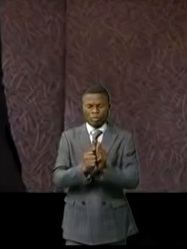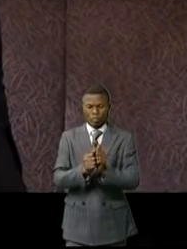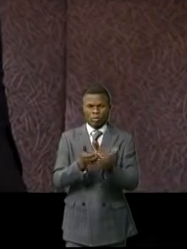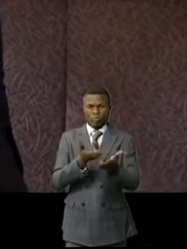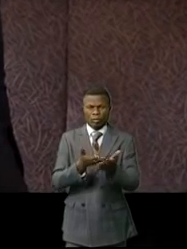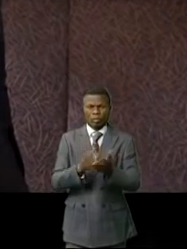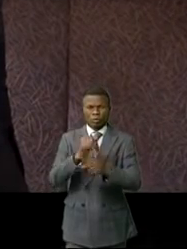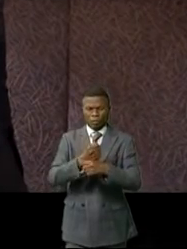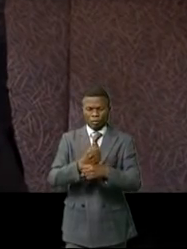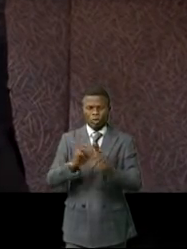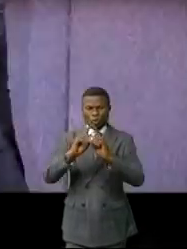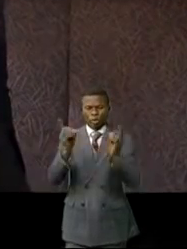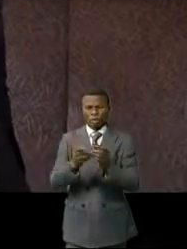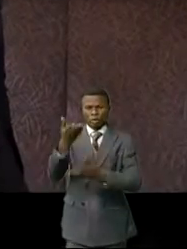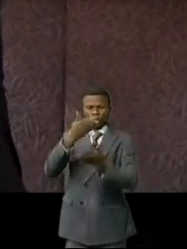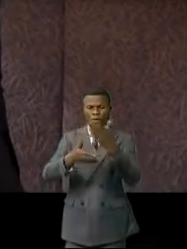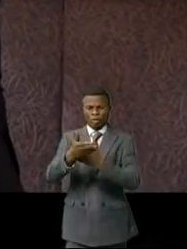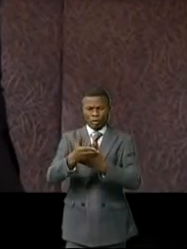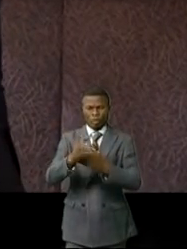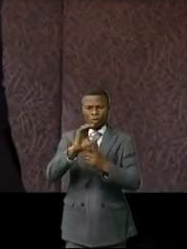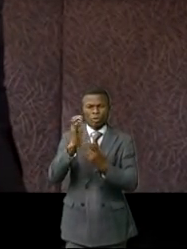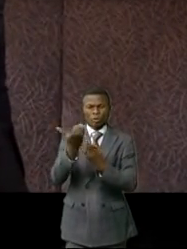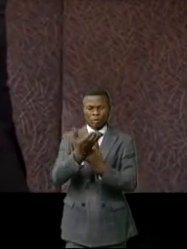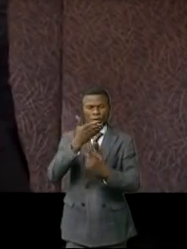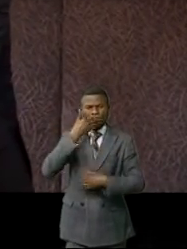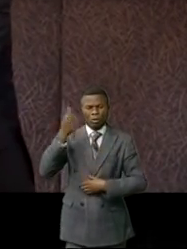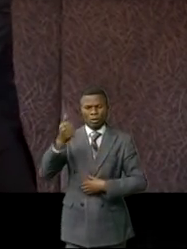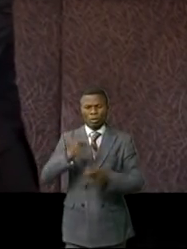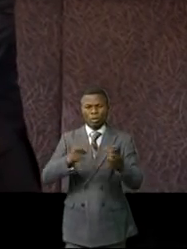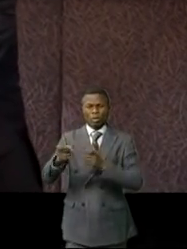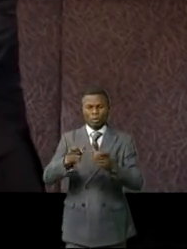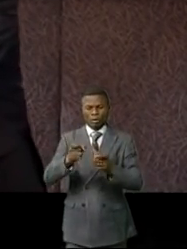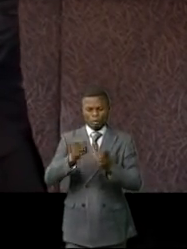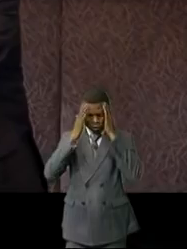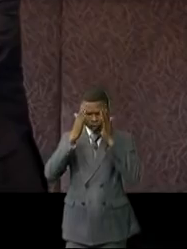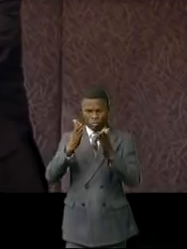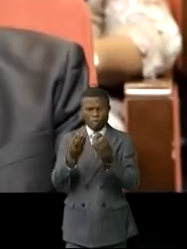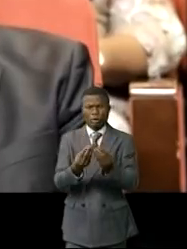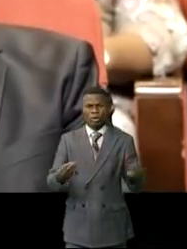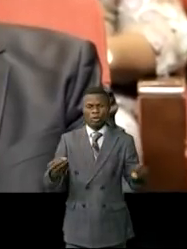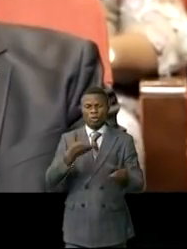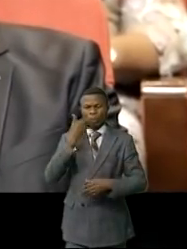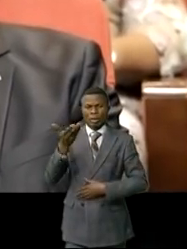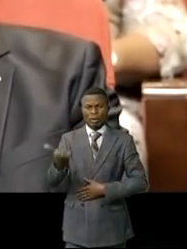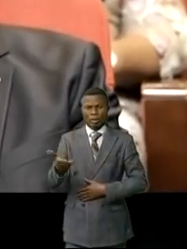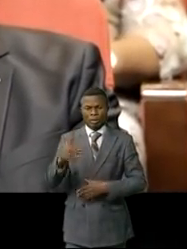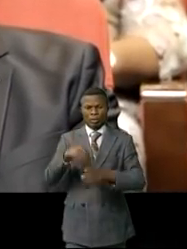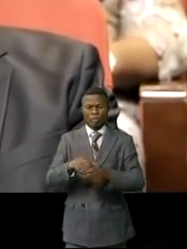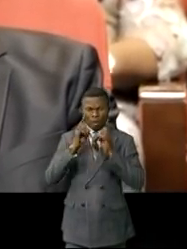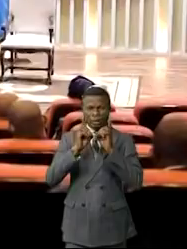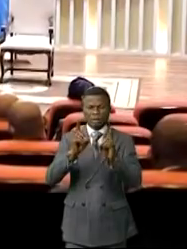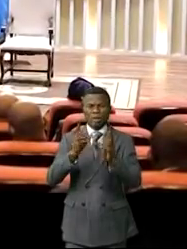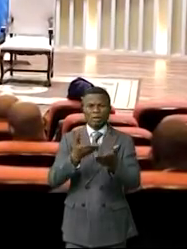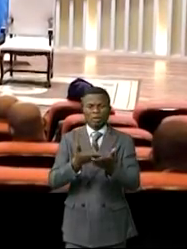« Créer une dynamique de changement par la culture de l'excellence et la gestion axée sur les résultats ». Dans son mot